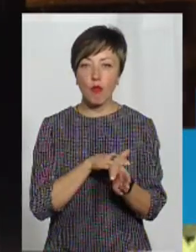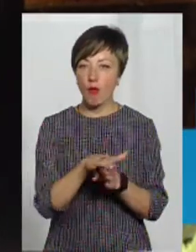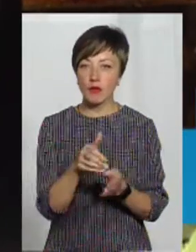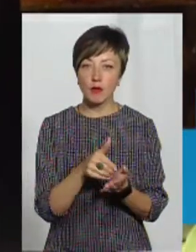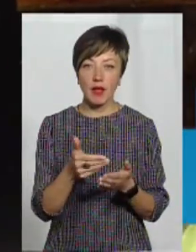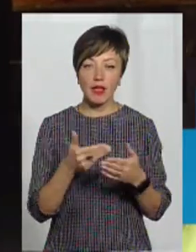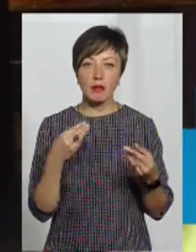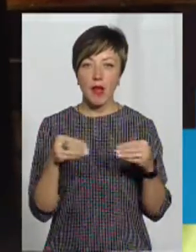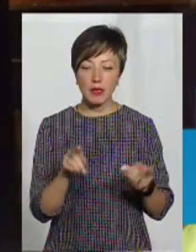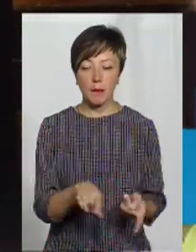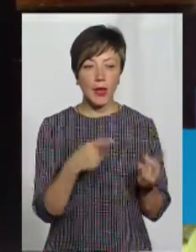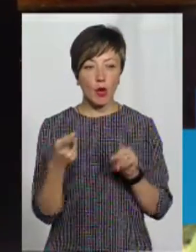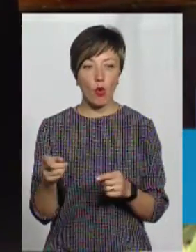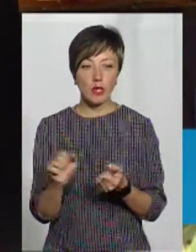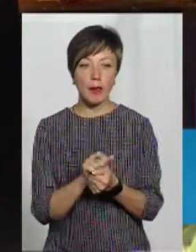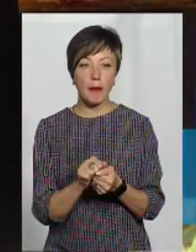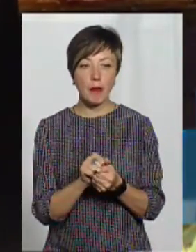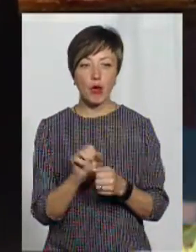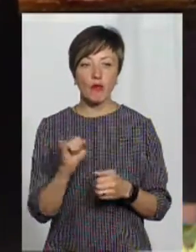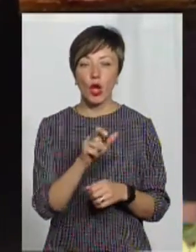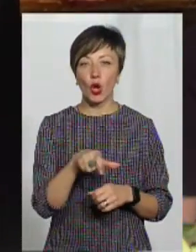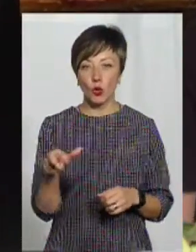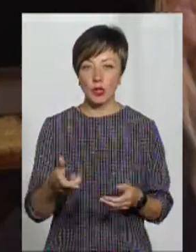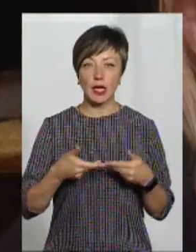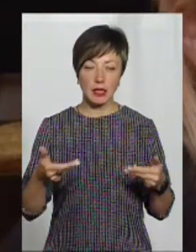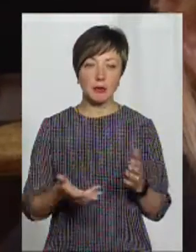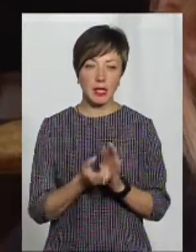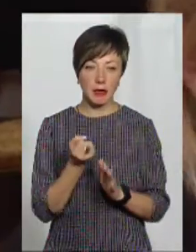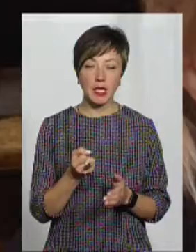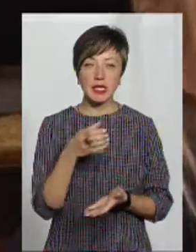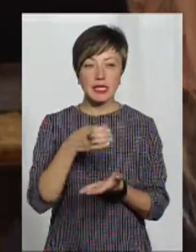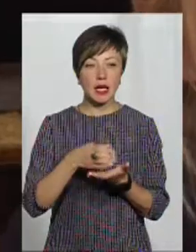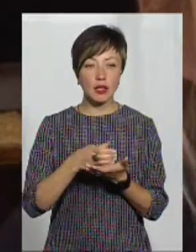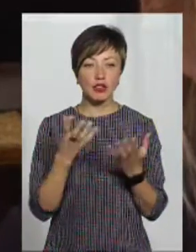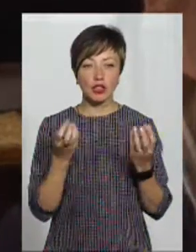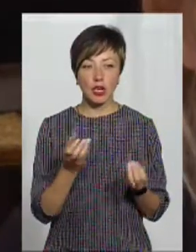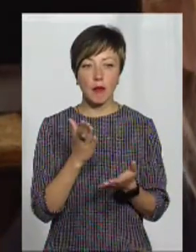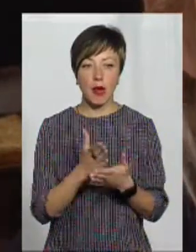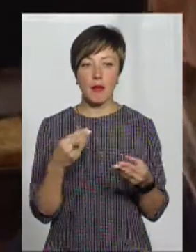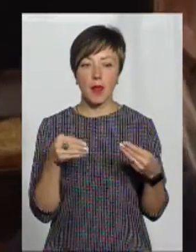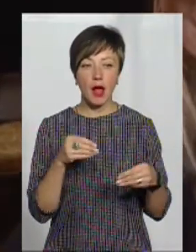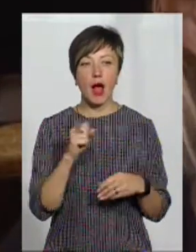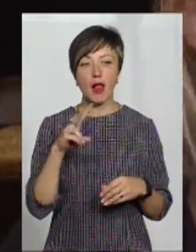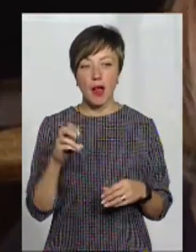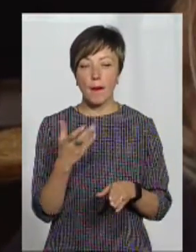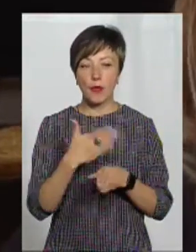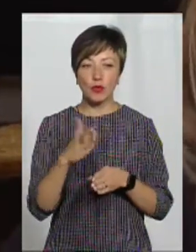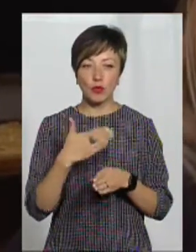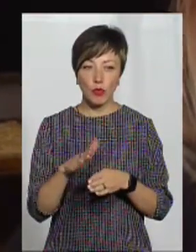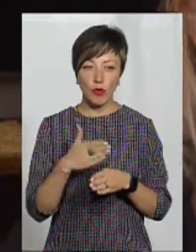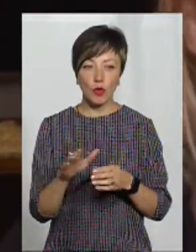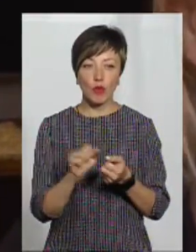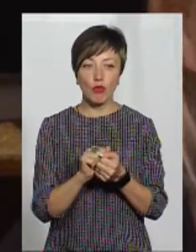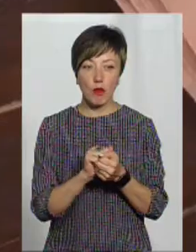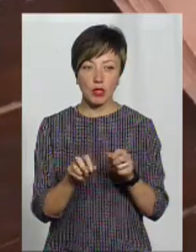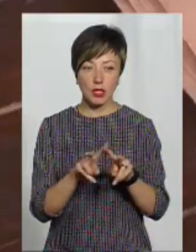від пластику, ми переходимо на паперові, і люди нас підтримують. Стаканчики ще, на жаль, маємо пластикові, але потихоньку виходимо на